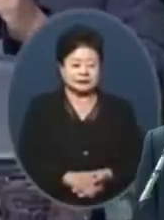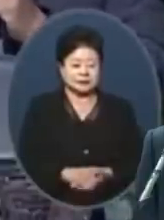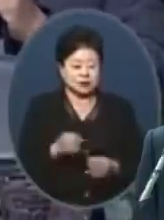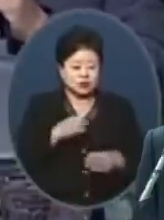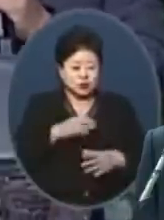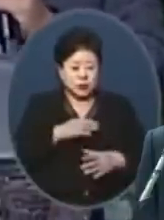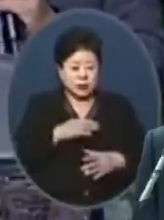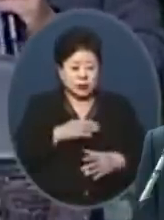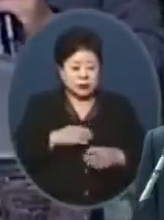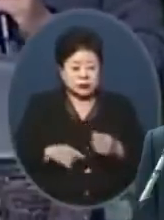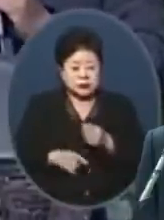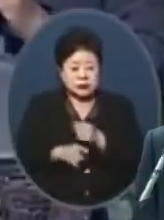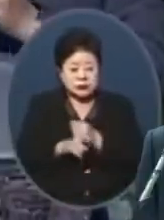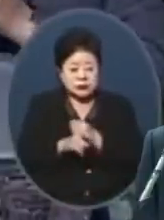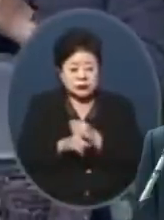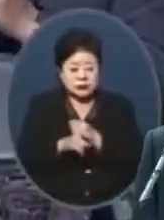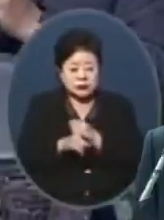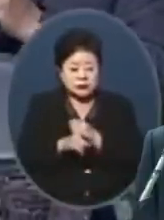두려움이라는 것은